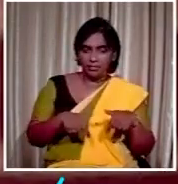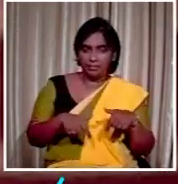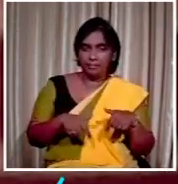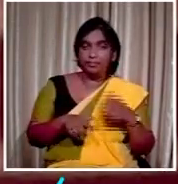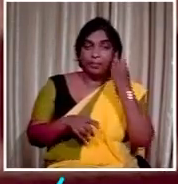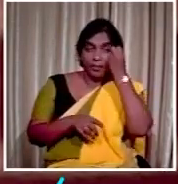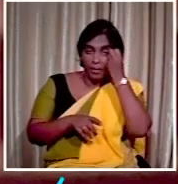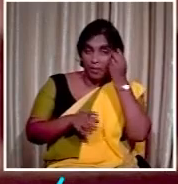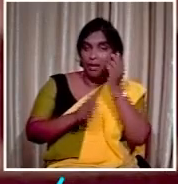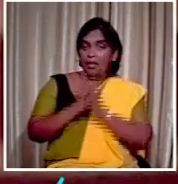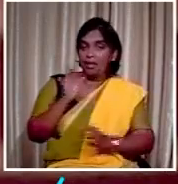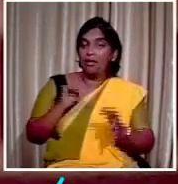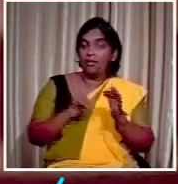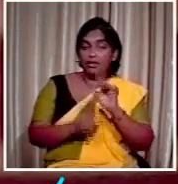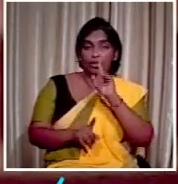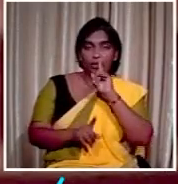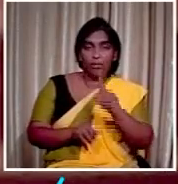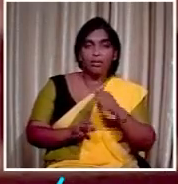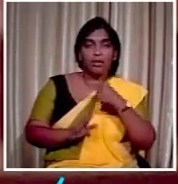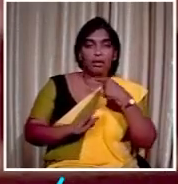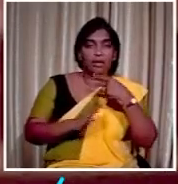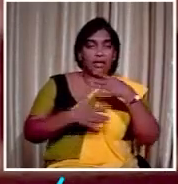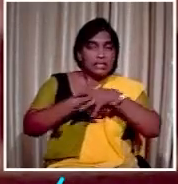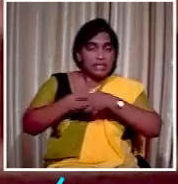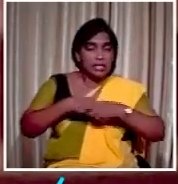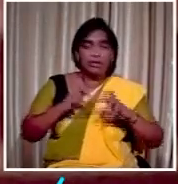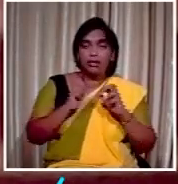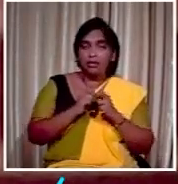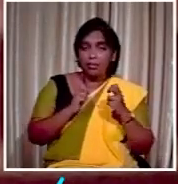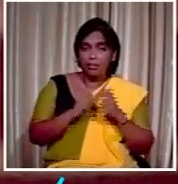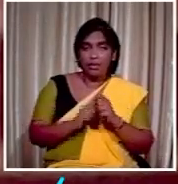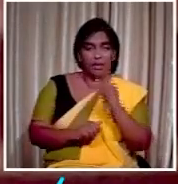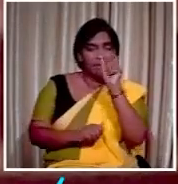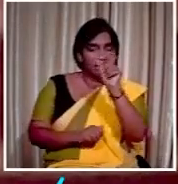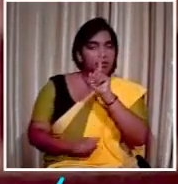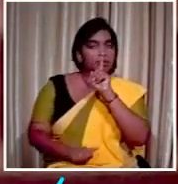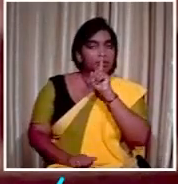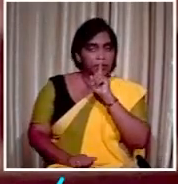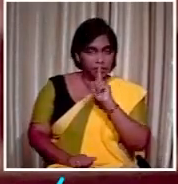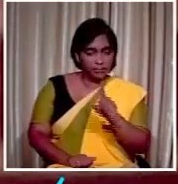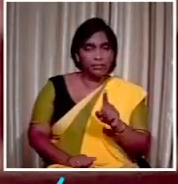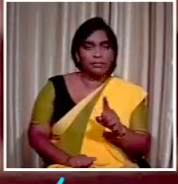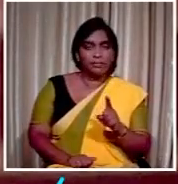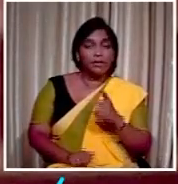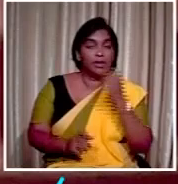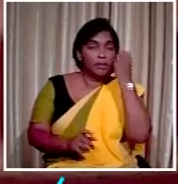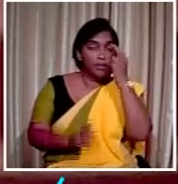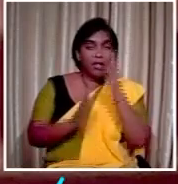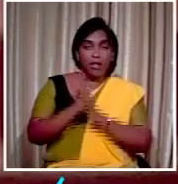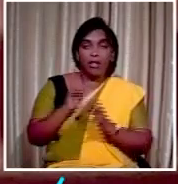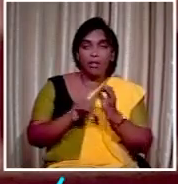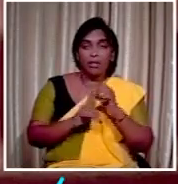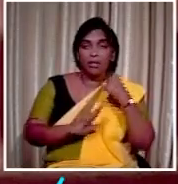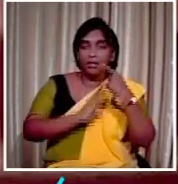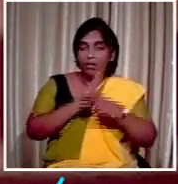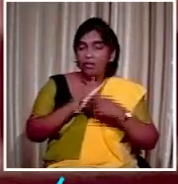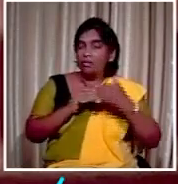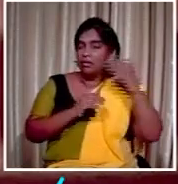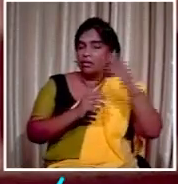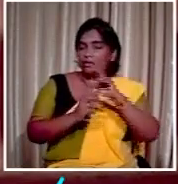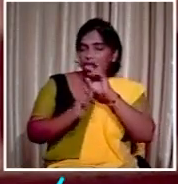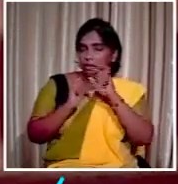මංගල සමරවීර මැතිතුමා කිව්වා මේ ජාතිවාදයෙන් එතුමාගේ වචනයක් කරේද මතක් කරන්න ඕනේ මංගල සමරවීර මහත්තයා මේ රටට වෙන්න යනවා